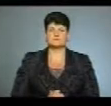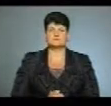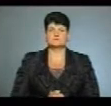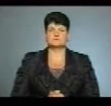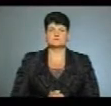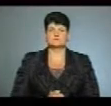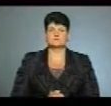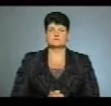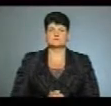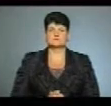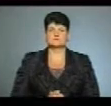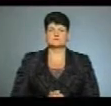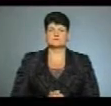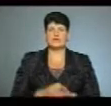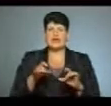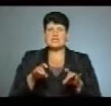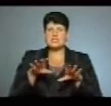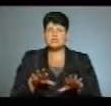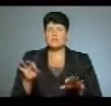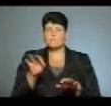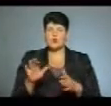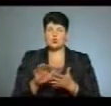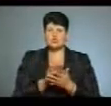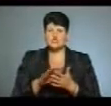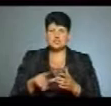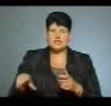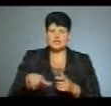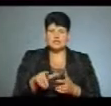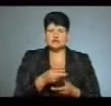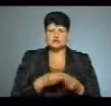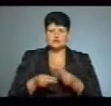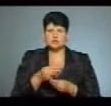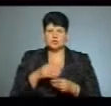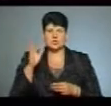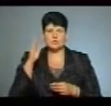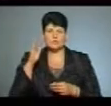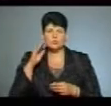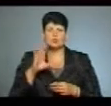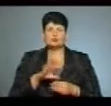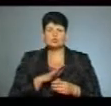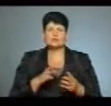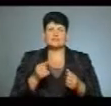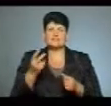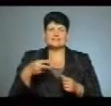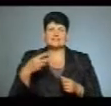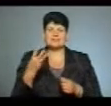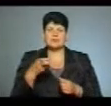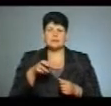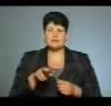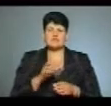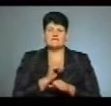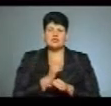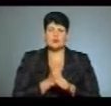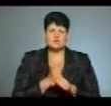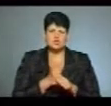Тернопіль. Рішення про очищення каналів і штучних водойм в парку було прийнято 23 липня на виробничій нараді в